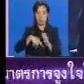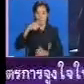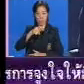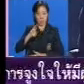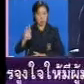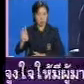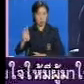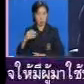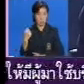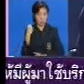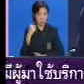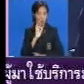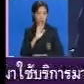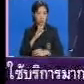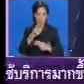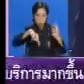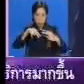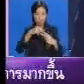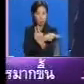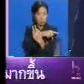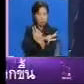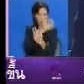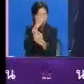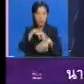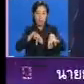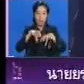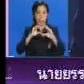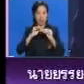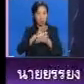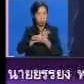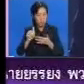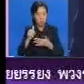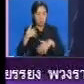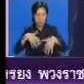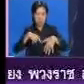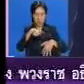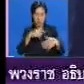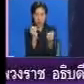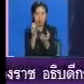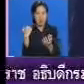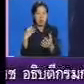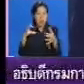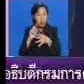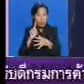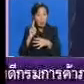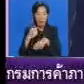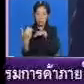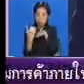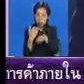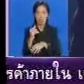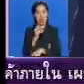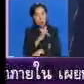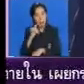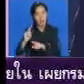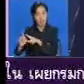ที่จังหวัดภูเก็ตนั้นเพื่อให้การประชุมเป็นไปด้วยความเรียบร้อยอาจจะมีผลกระทบต่อประชาชนบ้างโดยเฉพาะเรื่องของการเดินทางสัญจรไปมานะครับล่